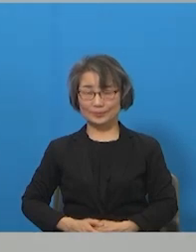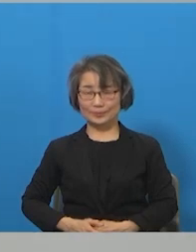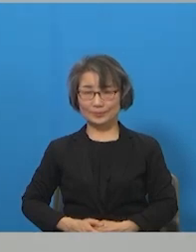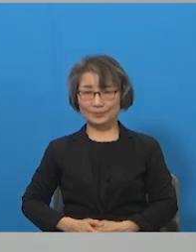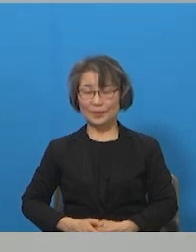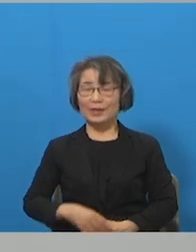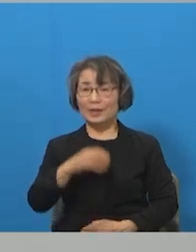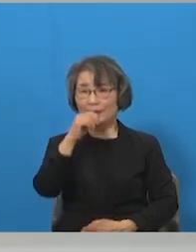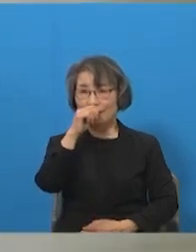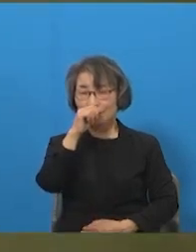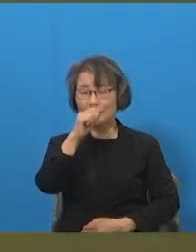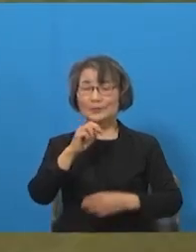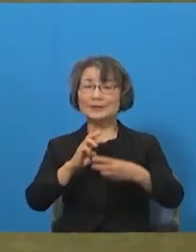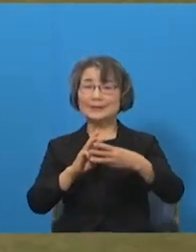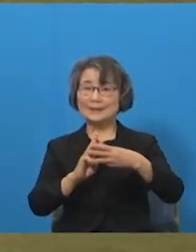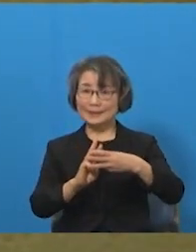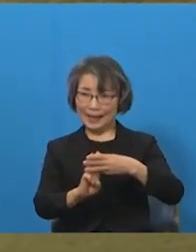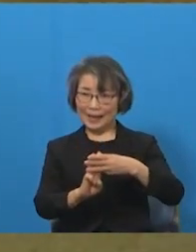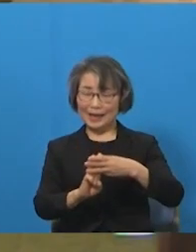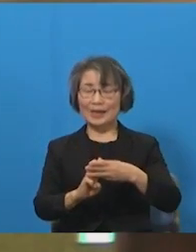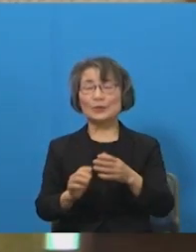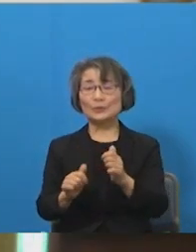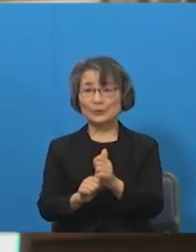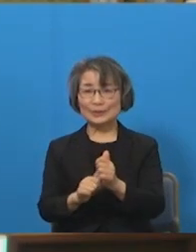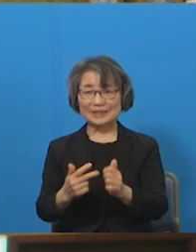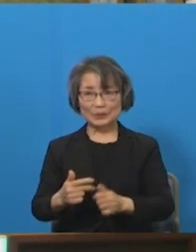吉田副市長。